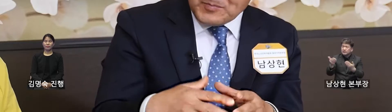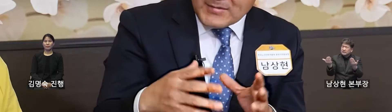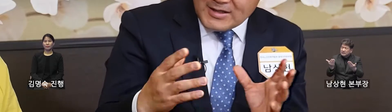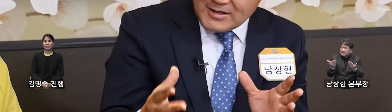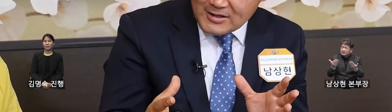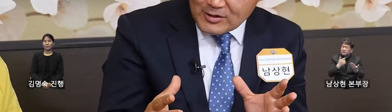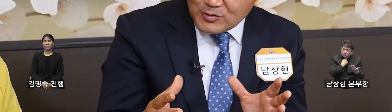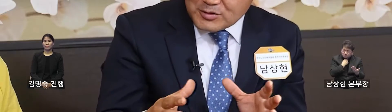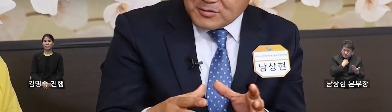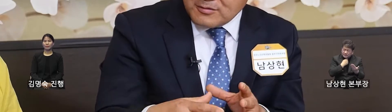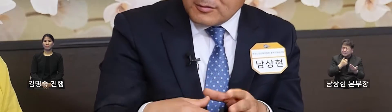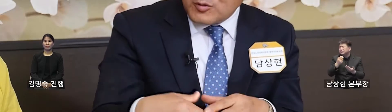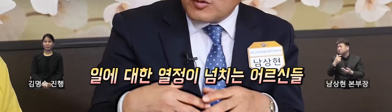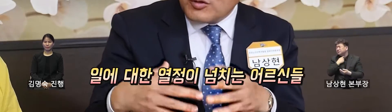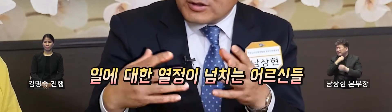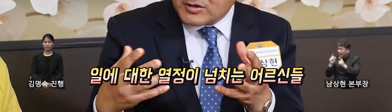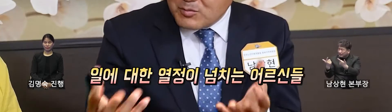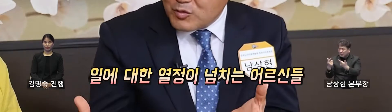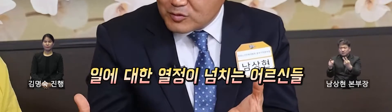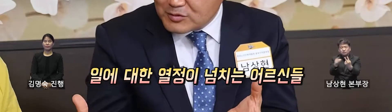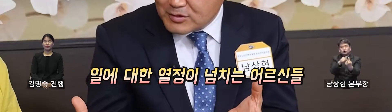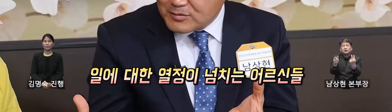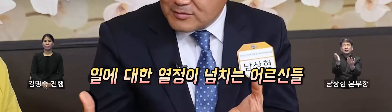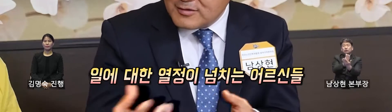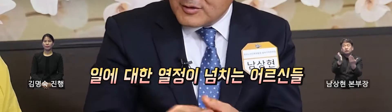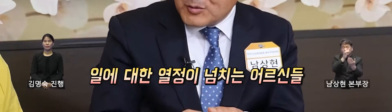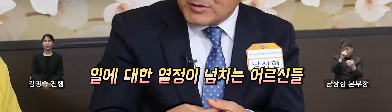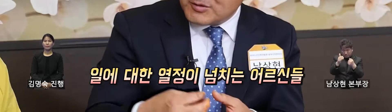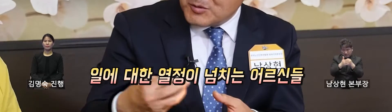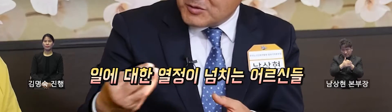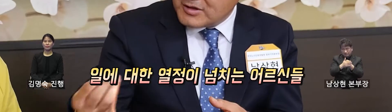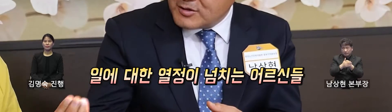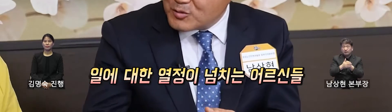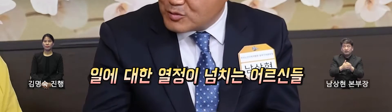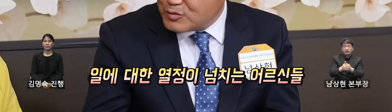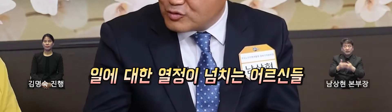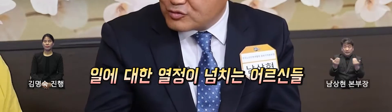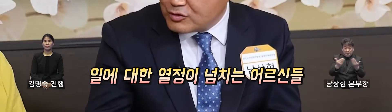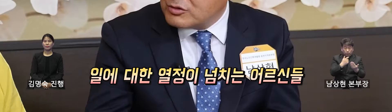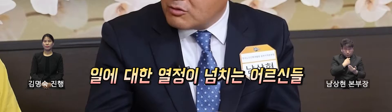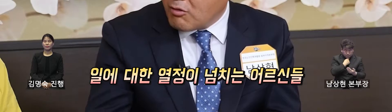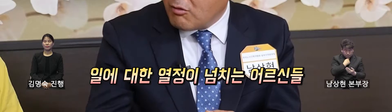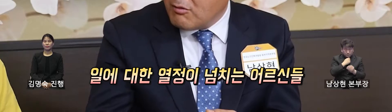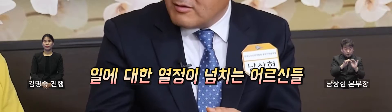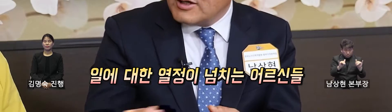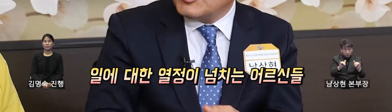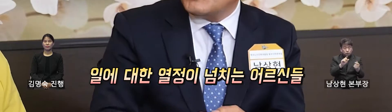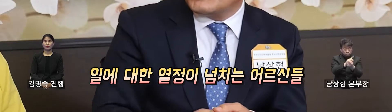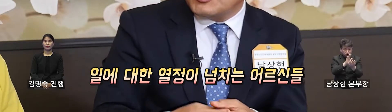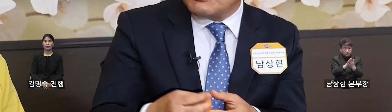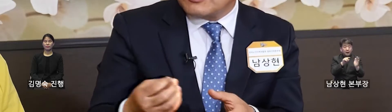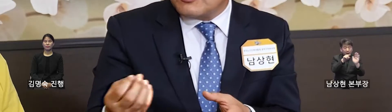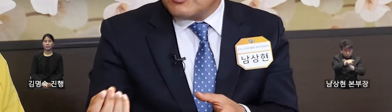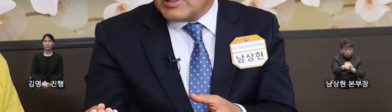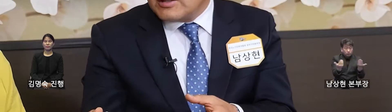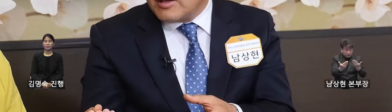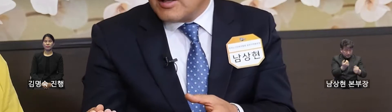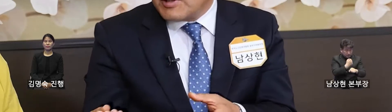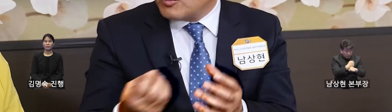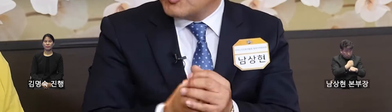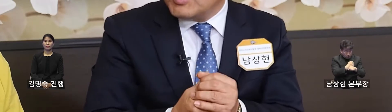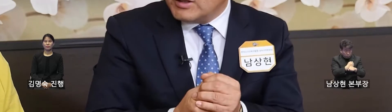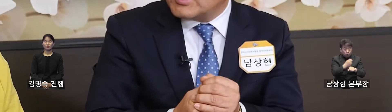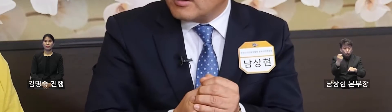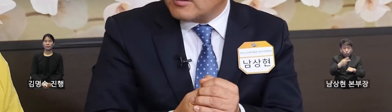또 일을 하기 위해서 또 거기에서 행복도 느끼고 손자, 손녀들한테 용돈도 줄 수 있는 거 이런 것들을 만들어내는